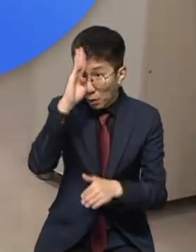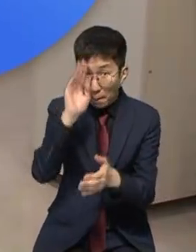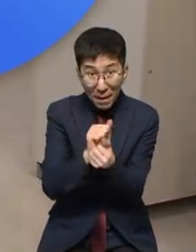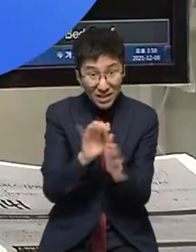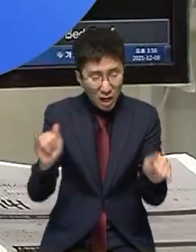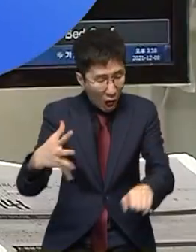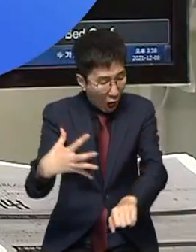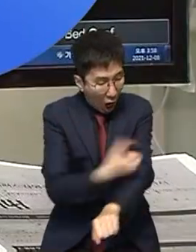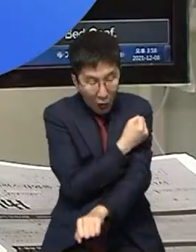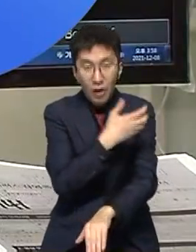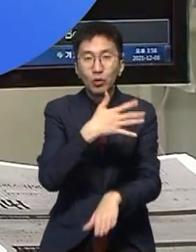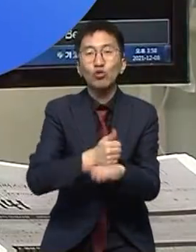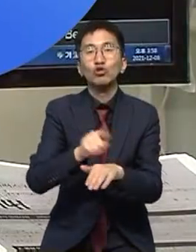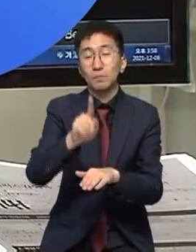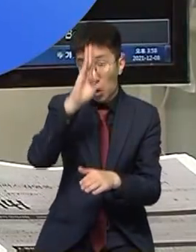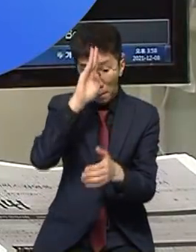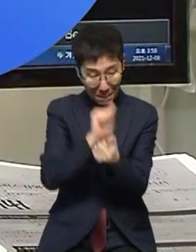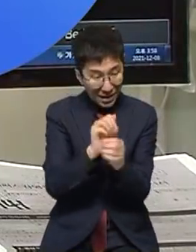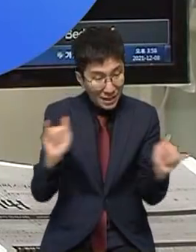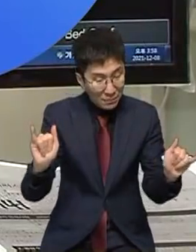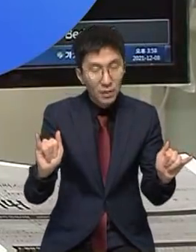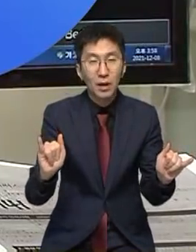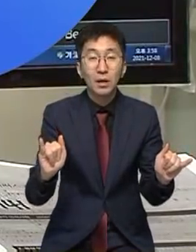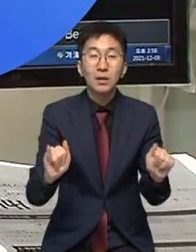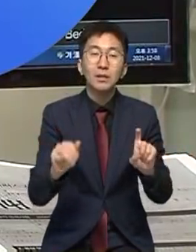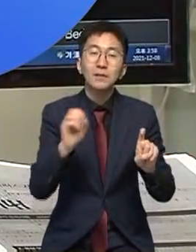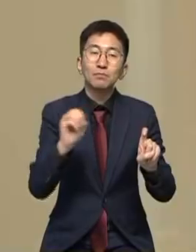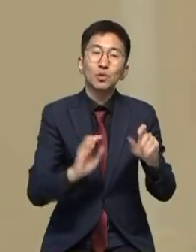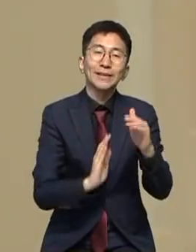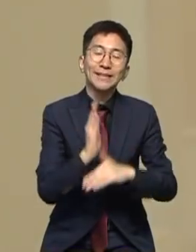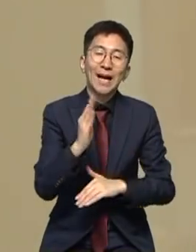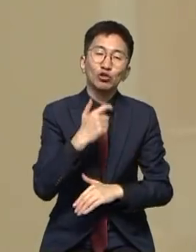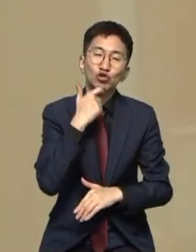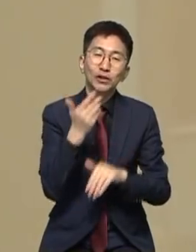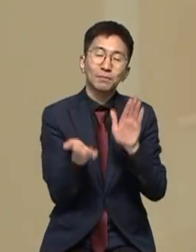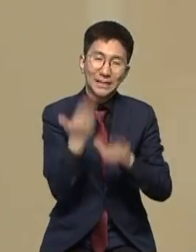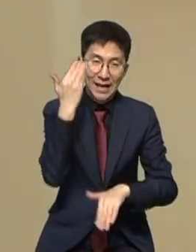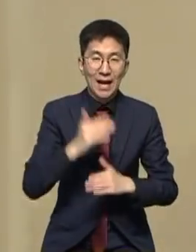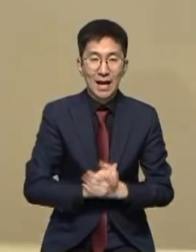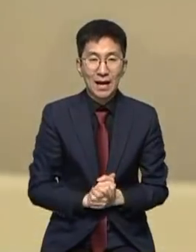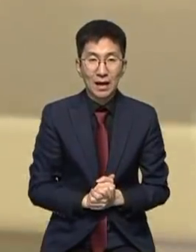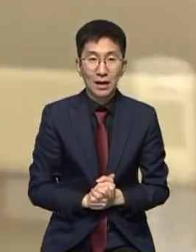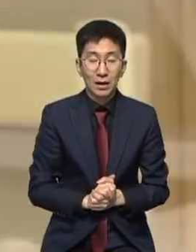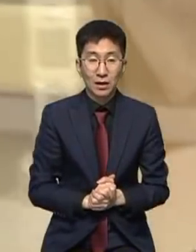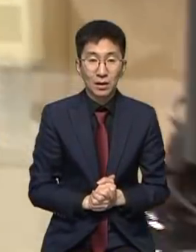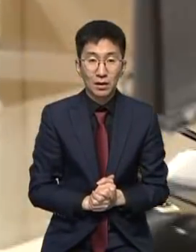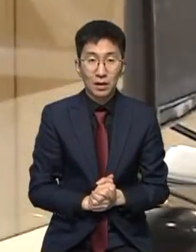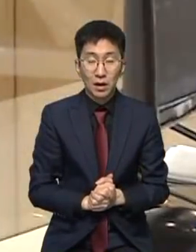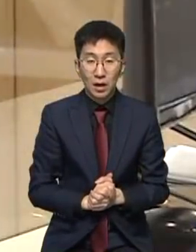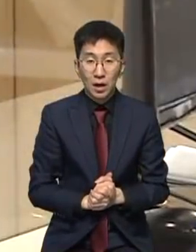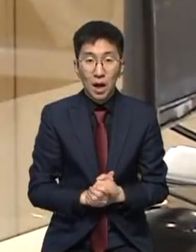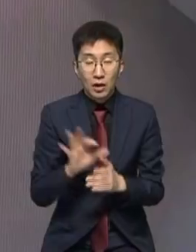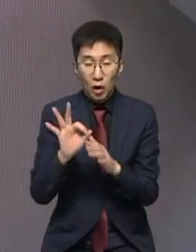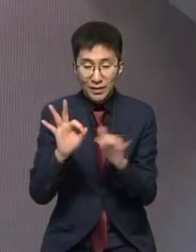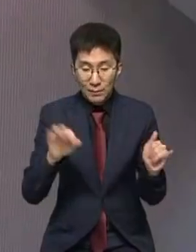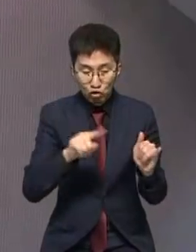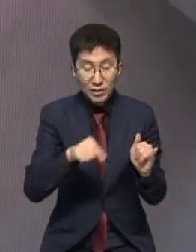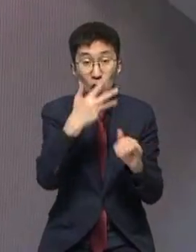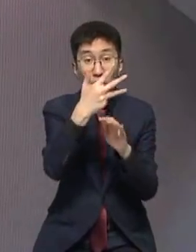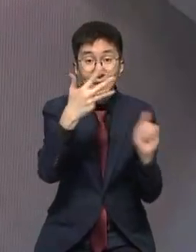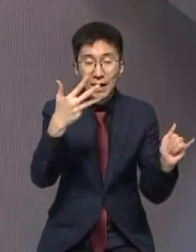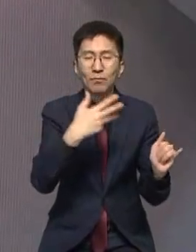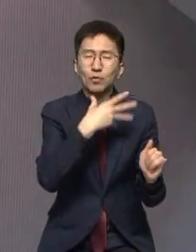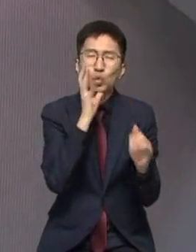급증하며 전체 확진 자 의 10% 를 넘었습니다 위 중증환자 열의 8 2 1일 고령층 인데 이 연령대에서